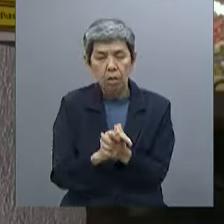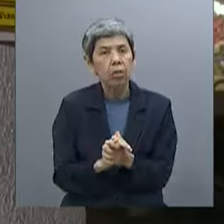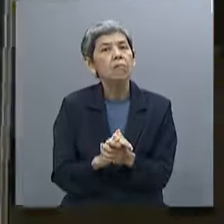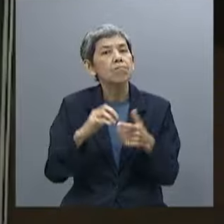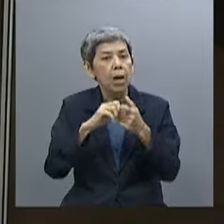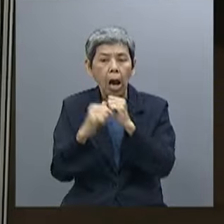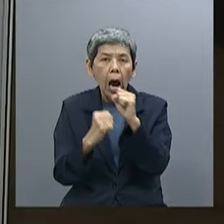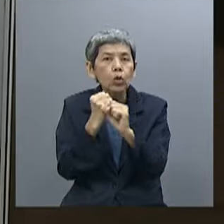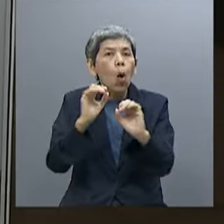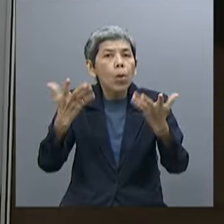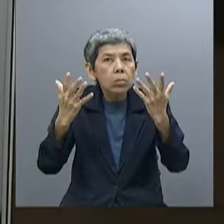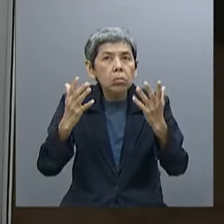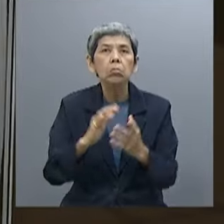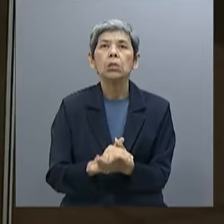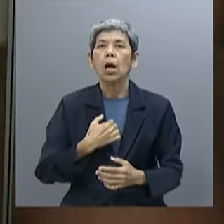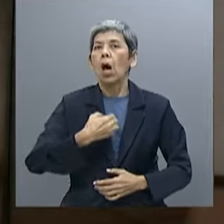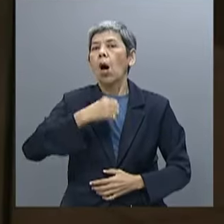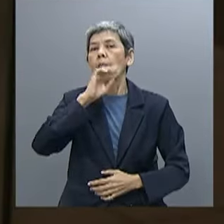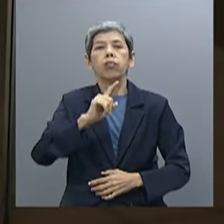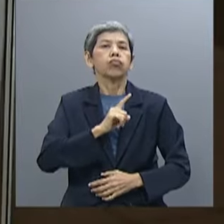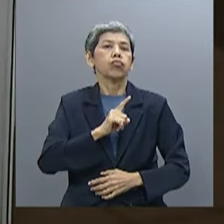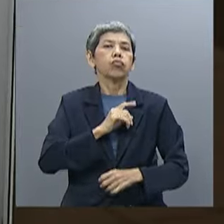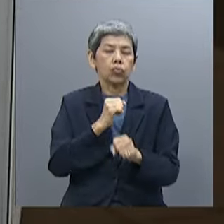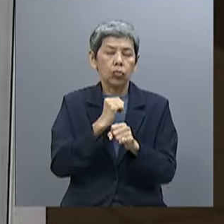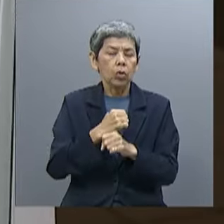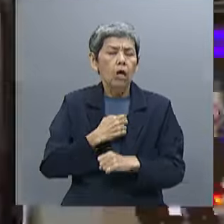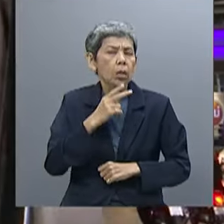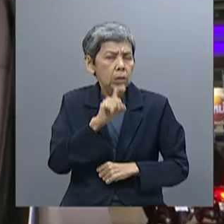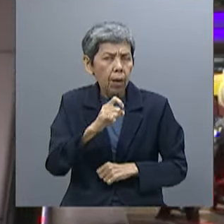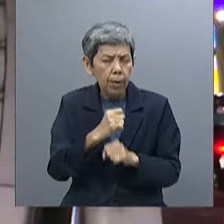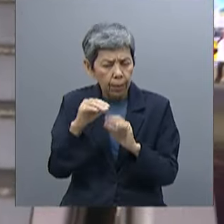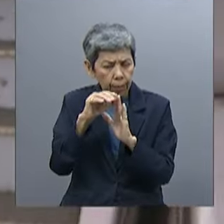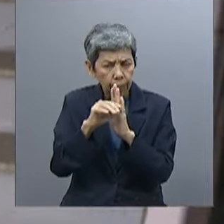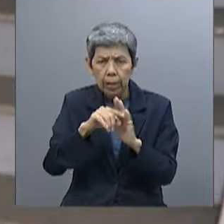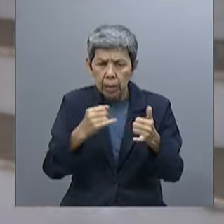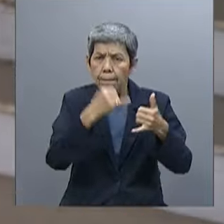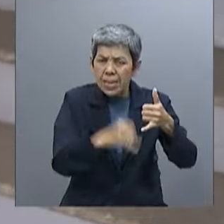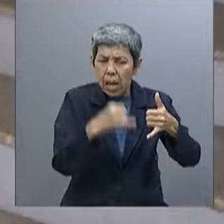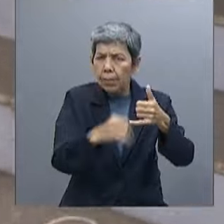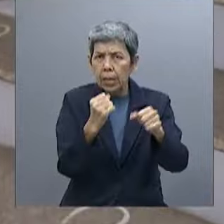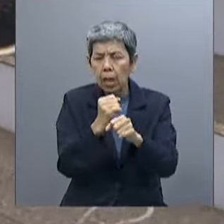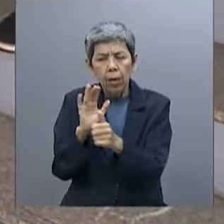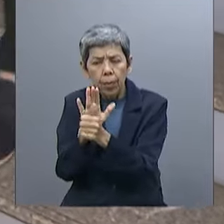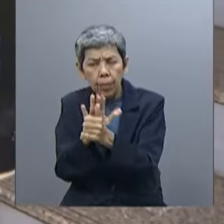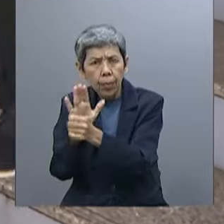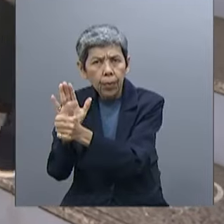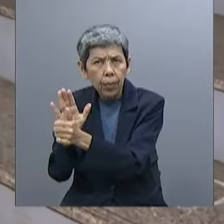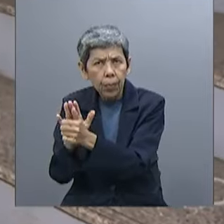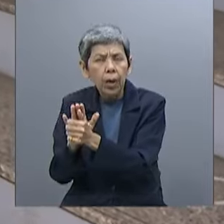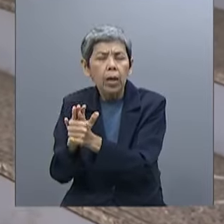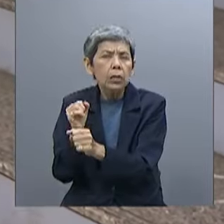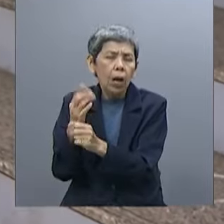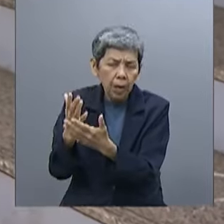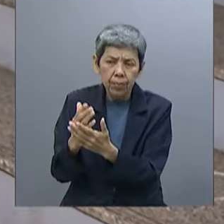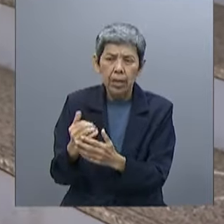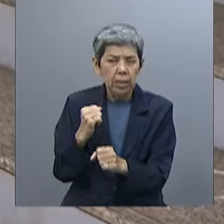หมดลงย้ำเตือนถึงหน้าที่ในการที่จะต้องสอบสวนกำหนดบทลงโทษและเยียวยาผู้เสียหายที่ต้องดำเนินต่อไปโดย